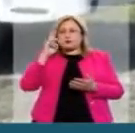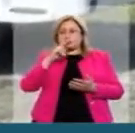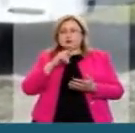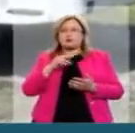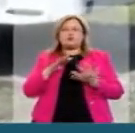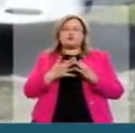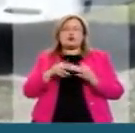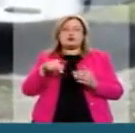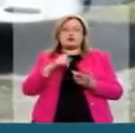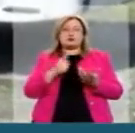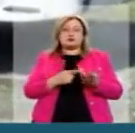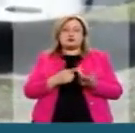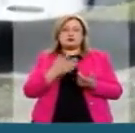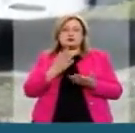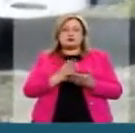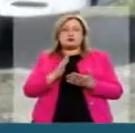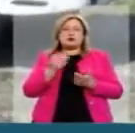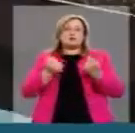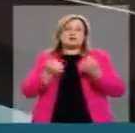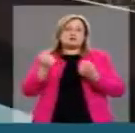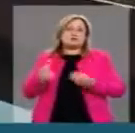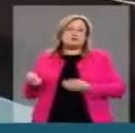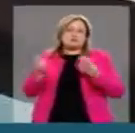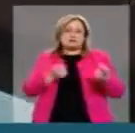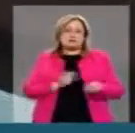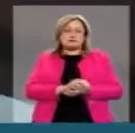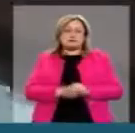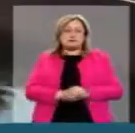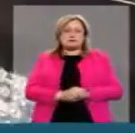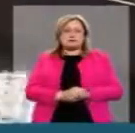су осы жерден мынадай көліктермен жеткізіледі.